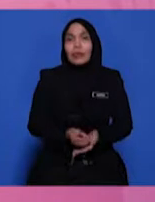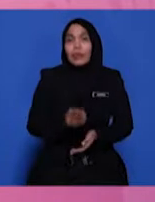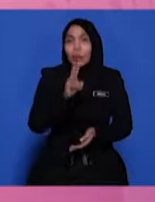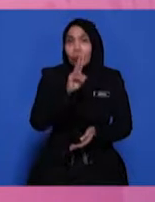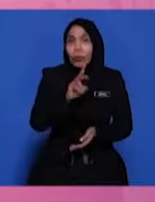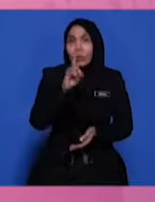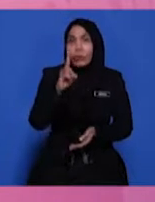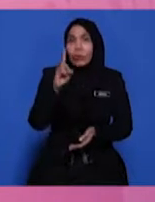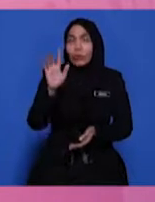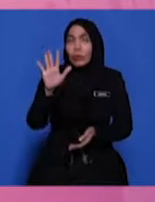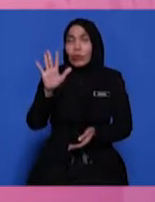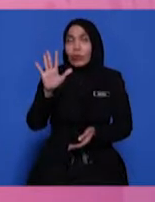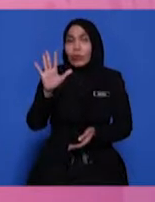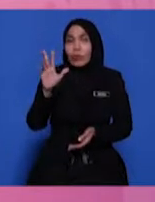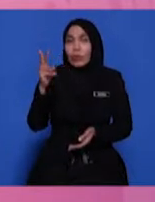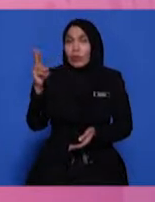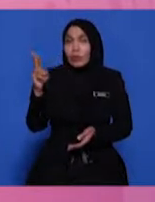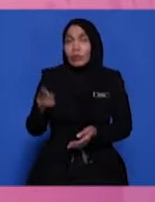RM2,115 sebulan.